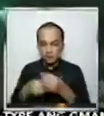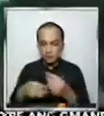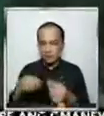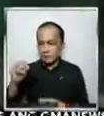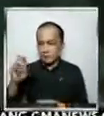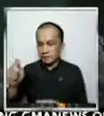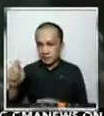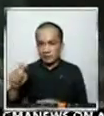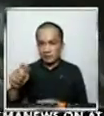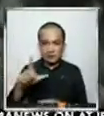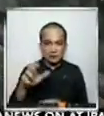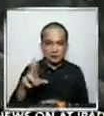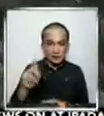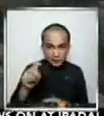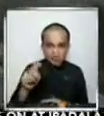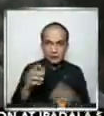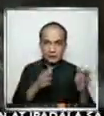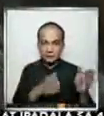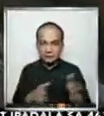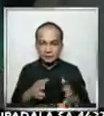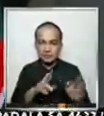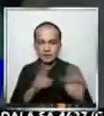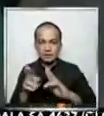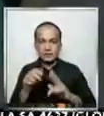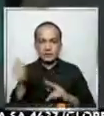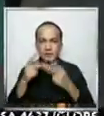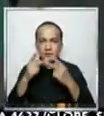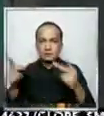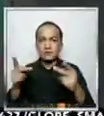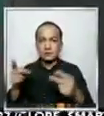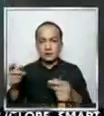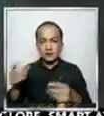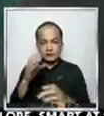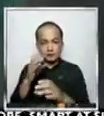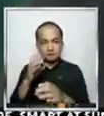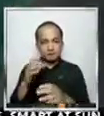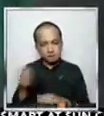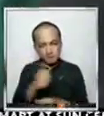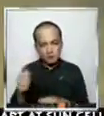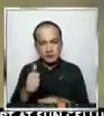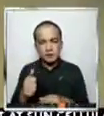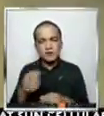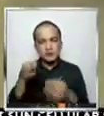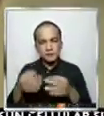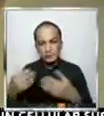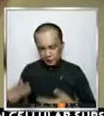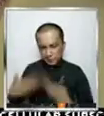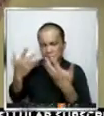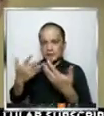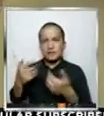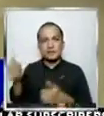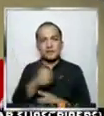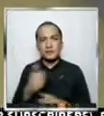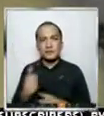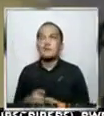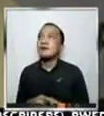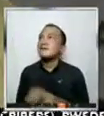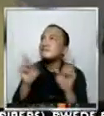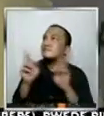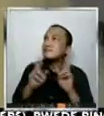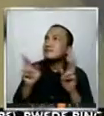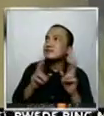rin daw ang ibang mga pampublikong mga sasakyan sakaling payagan na silang bumiyahe muli. Nakaready po ang mga TNVS driver dito,